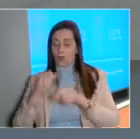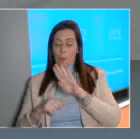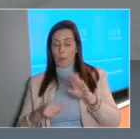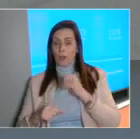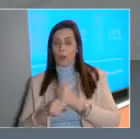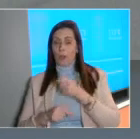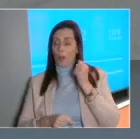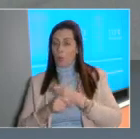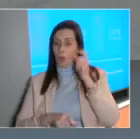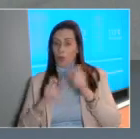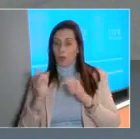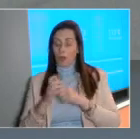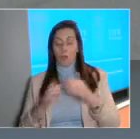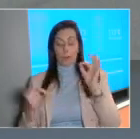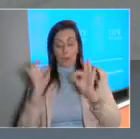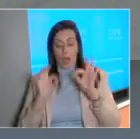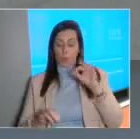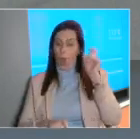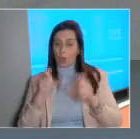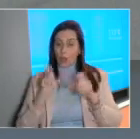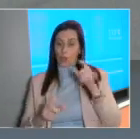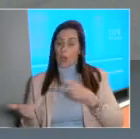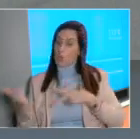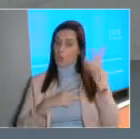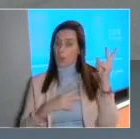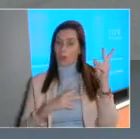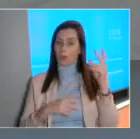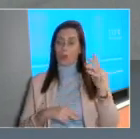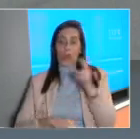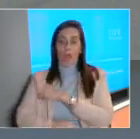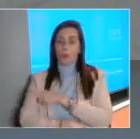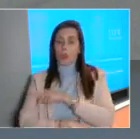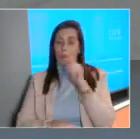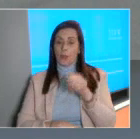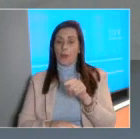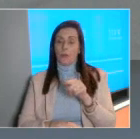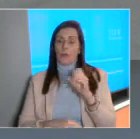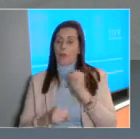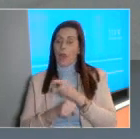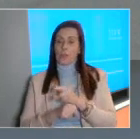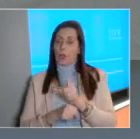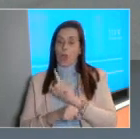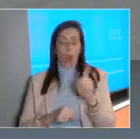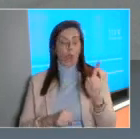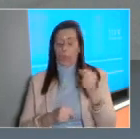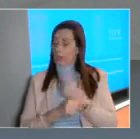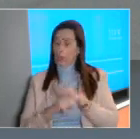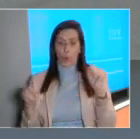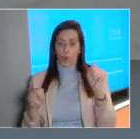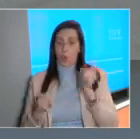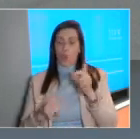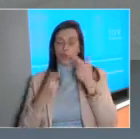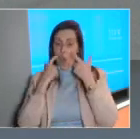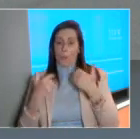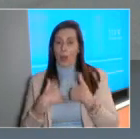גרמו לאנשים לחבלות, לפציעות, לאשפז אותם. המשטרה באה ונהגה איתנו, לא בצורה דמוקרטית, לא